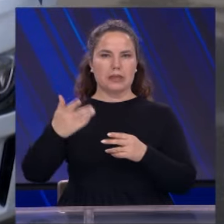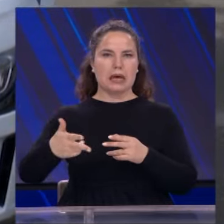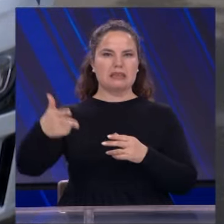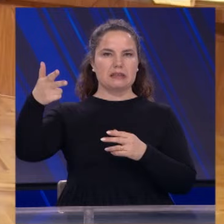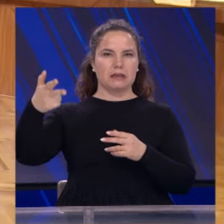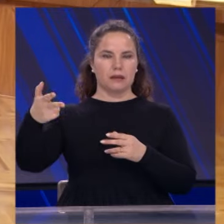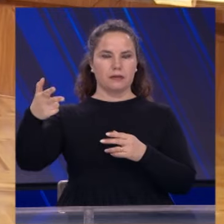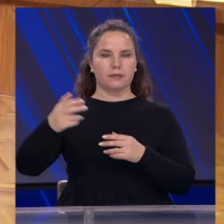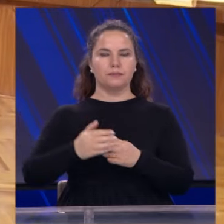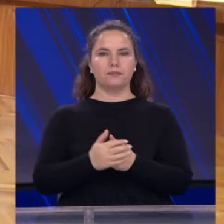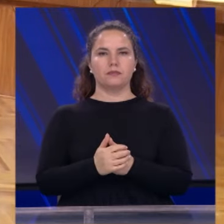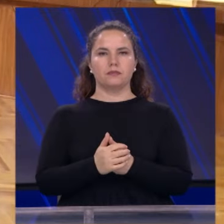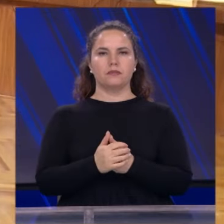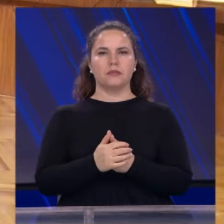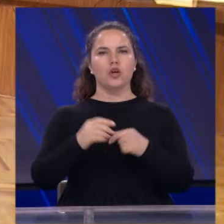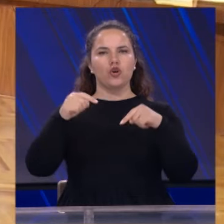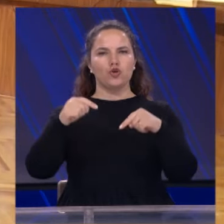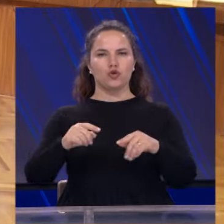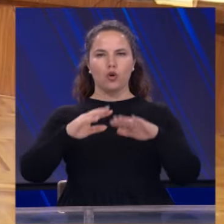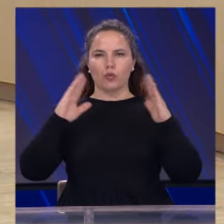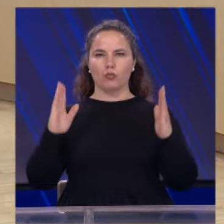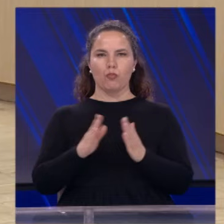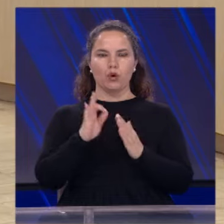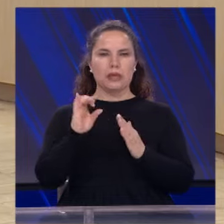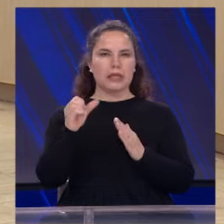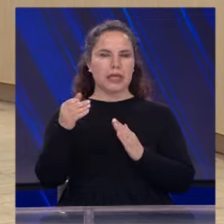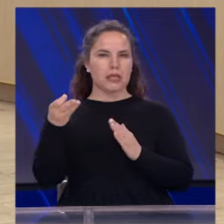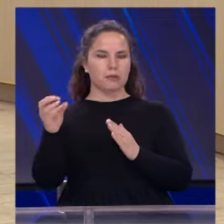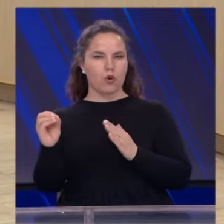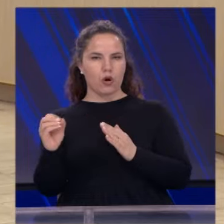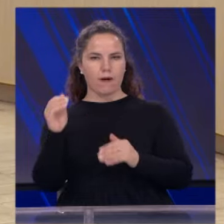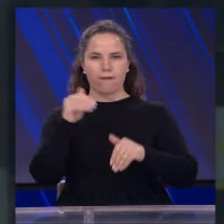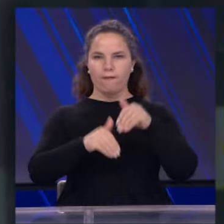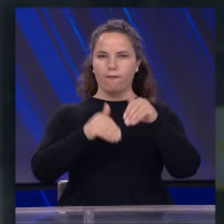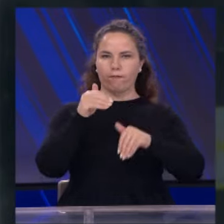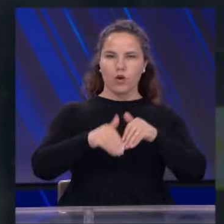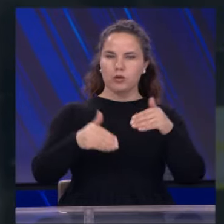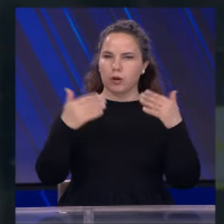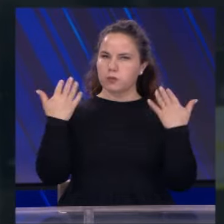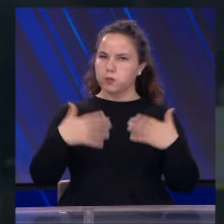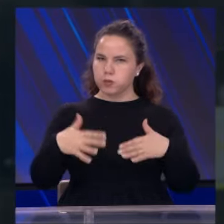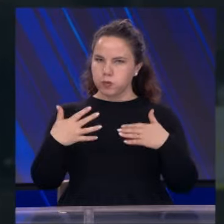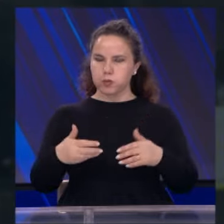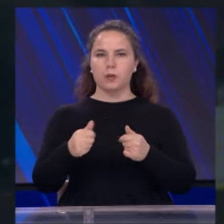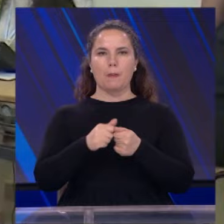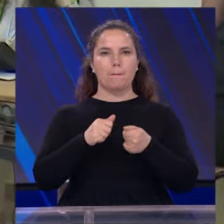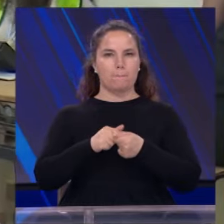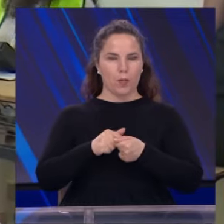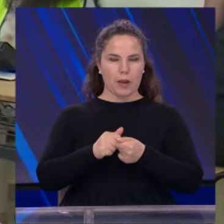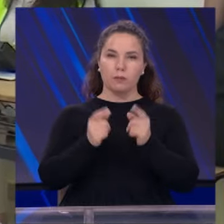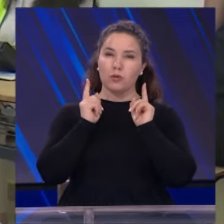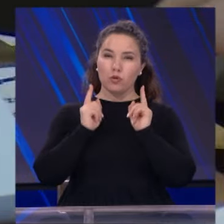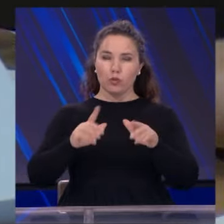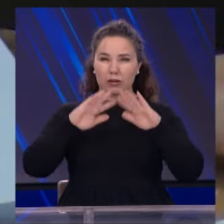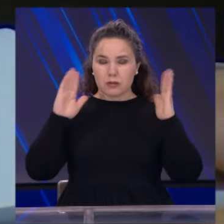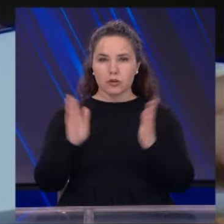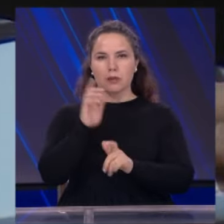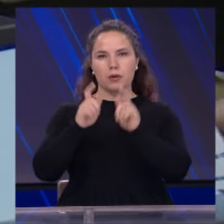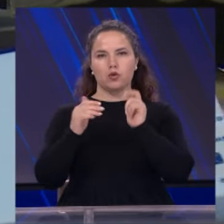thik. Vota e diasporës drejt dështimit, Celibashi thot se Komisioni Reformës Zgjedhore duhet të plotësojë boshllëkun ligjor sipas vendimit